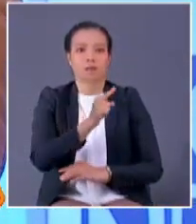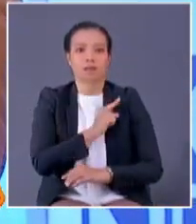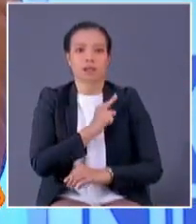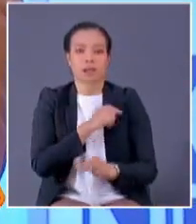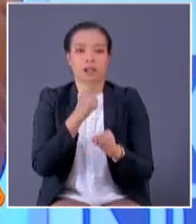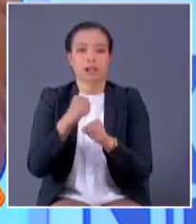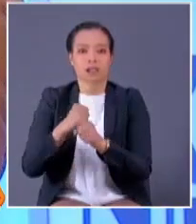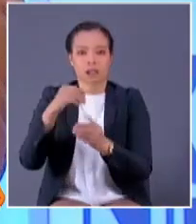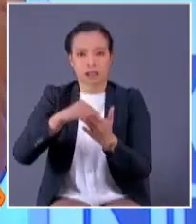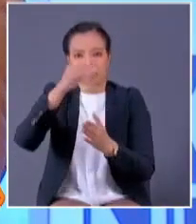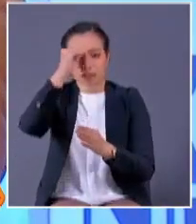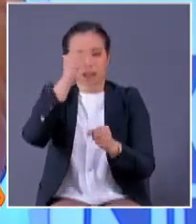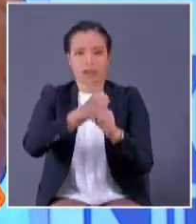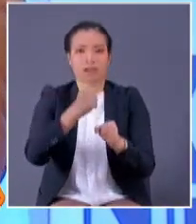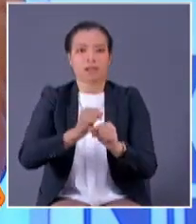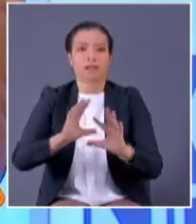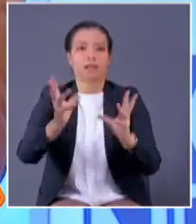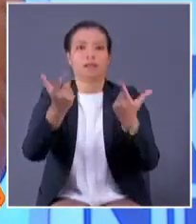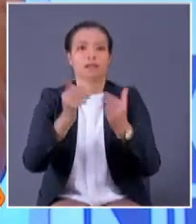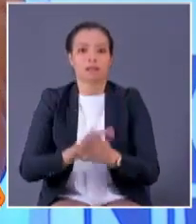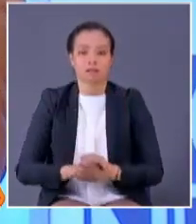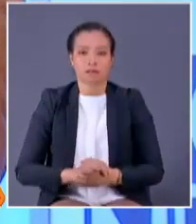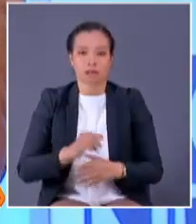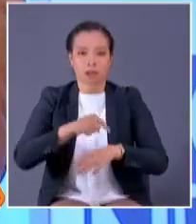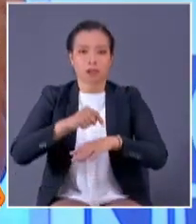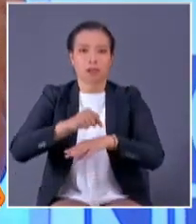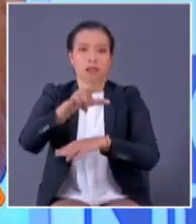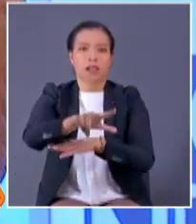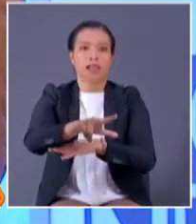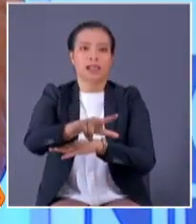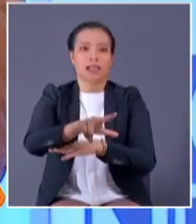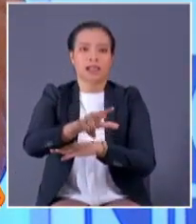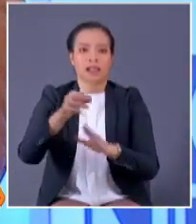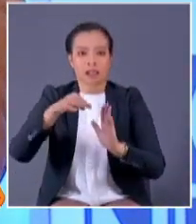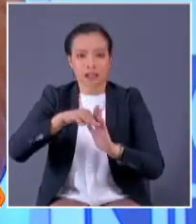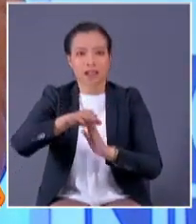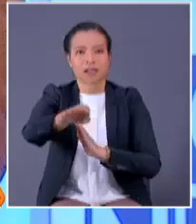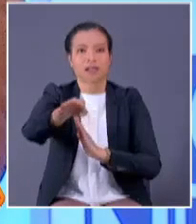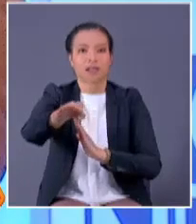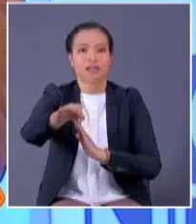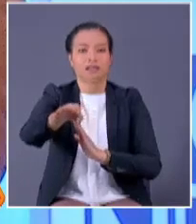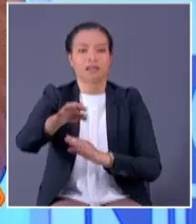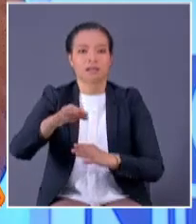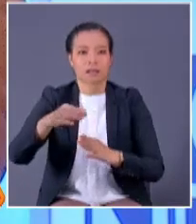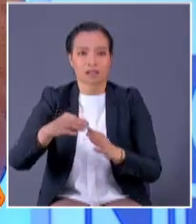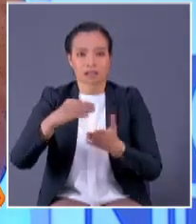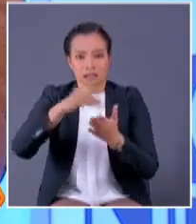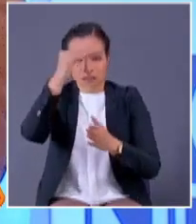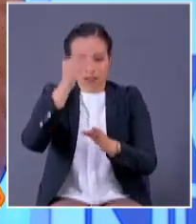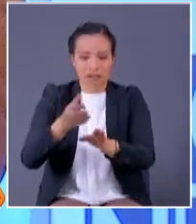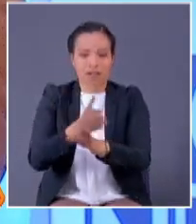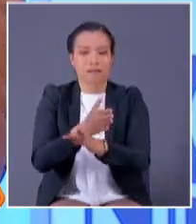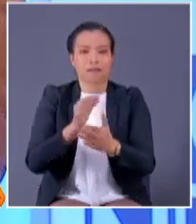ไรหรือนักเรียนอะไรเข้าที่ทำงานหมดแล้ว ครับ หลังจากนั้นบ่ายสามโมงก็จะออกก่อนที่นักเรียนจะเลิก